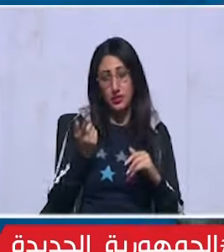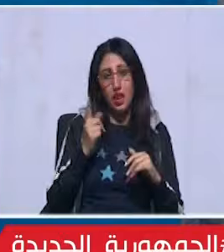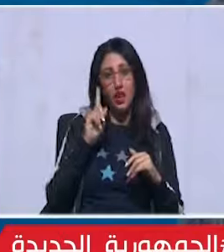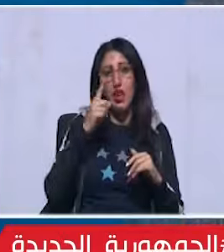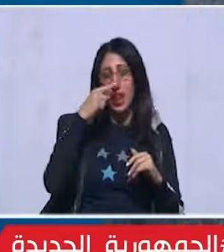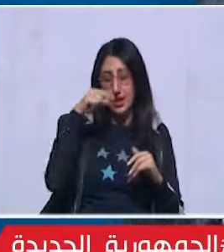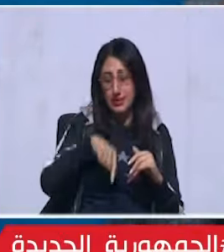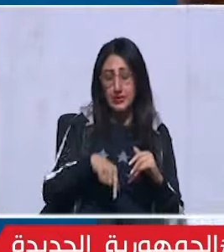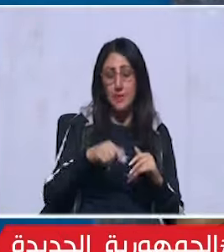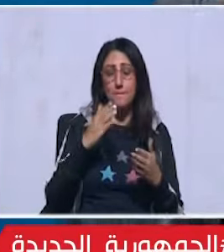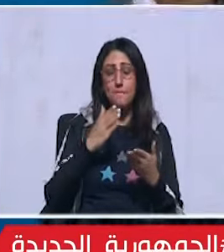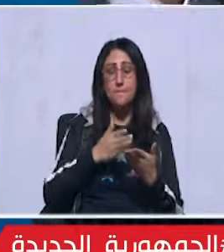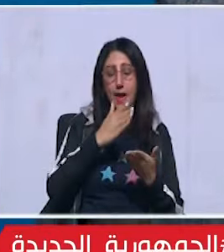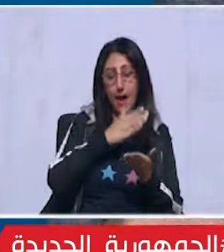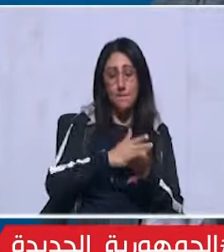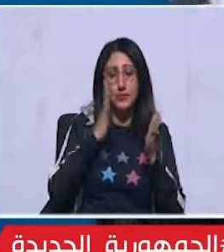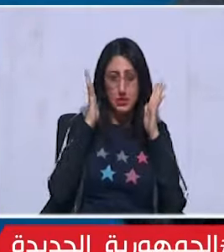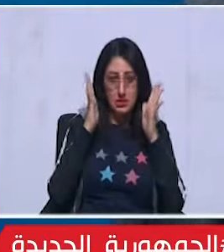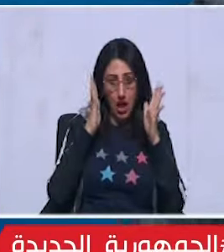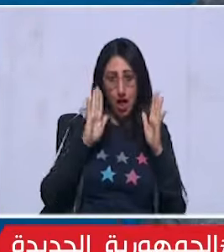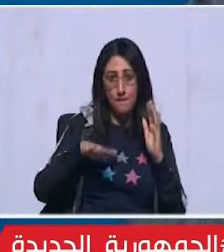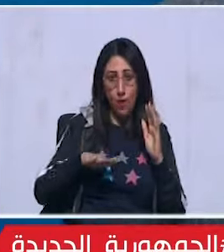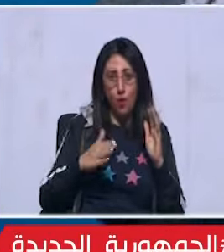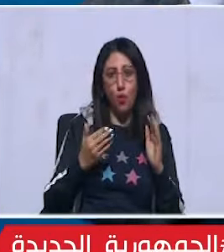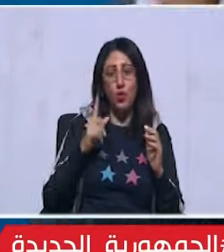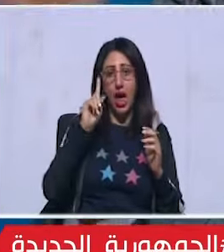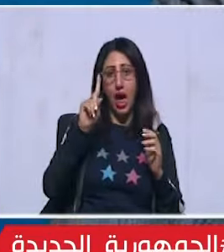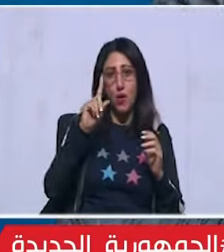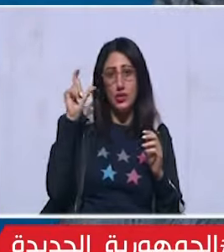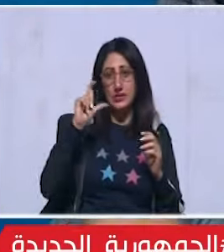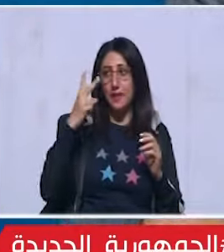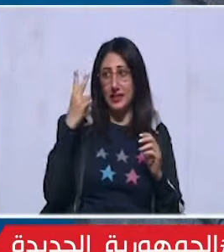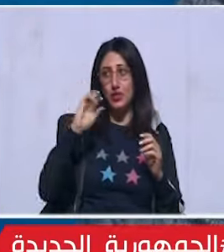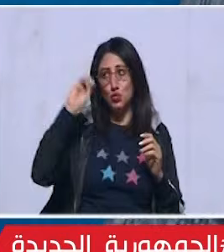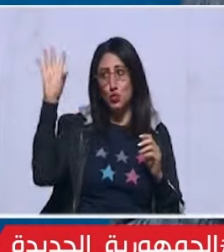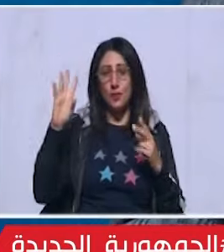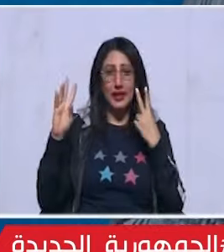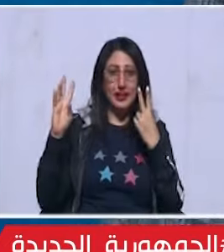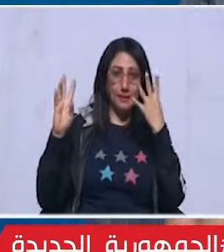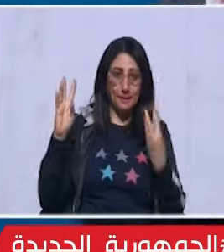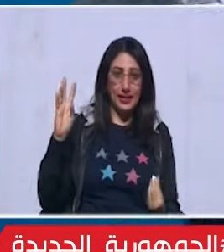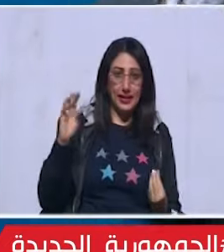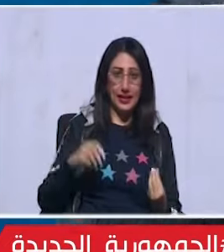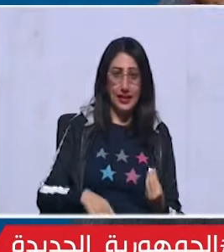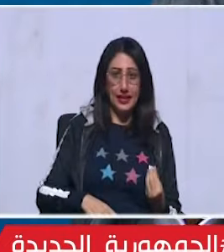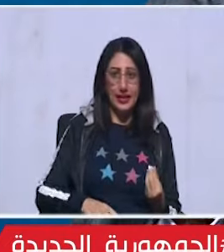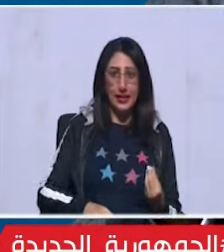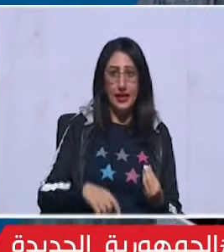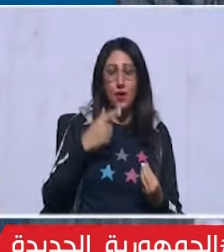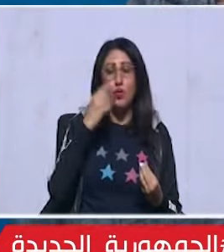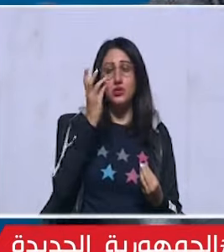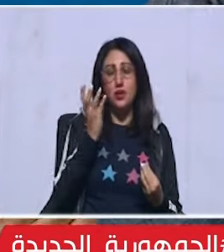يا سيدي كان في صلاه موجوده في اول الاسلام ركعتين في اول النهار وركعتين في اخر النهار وسبح بحمد